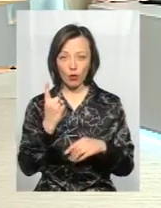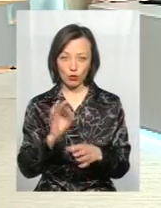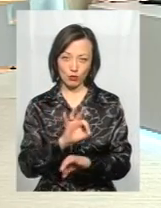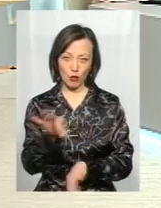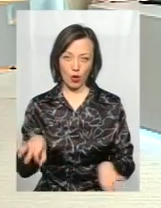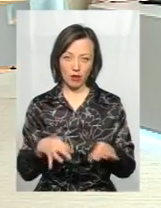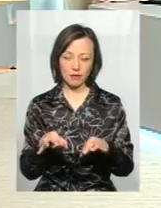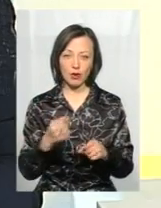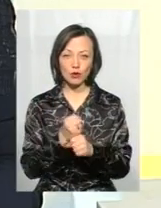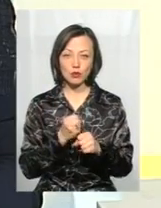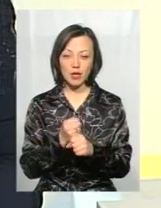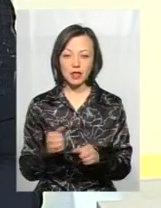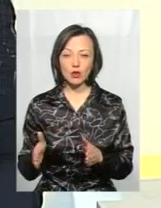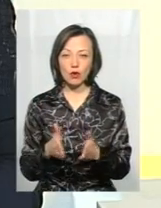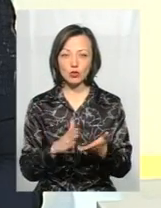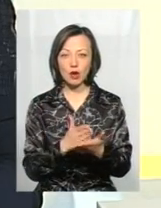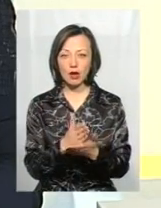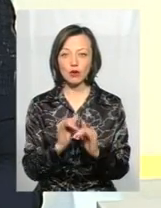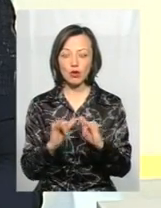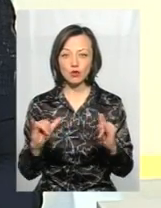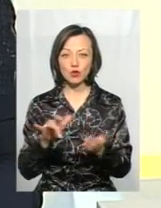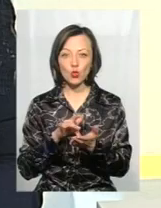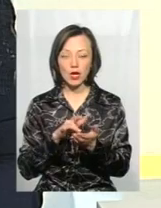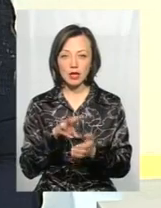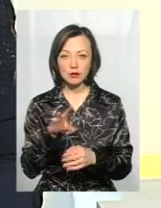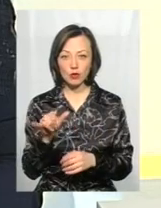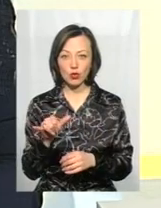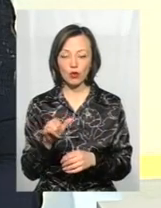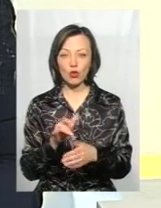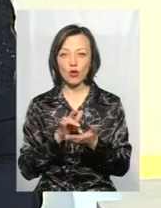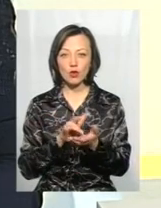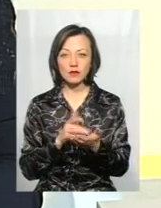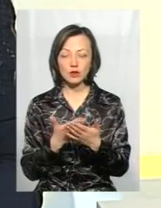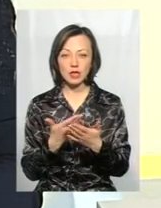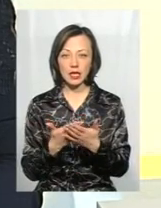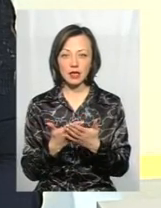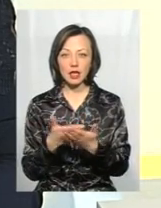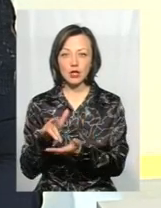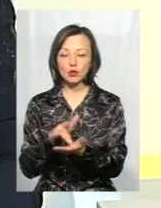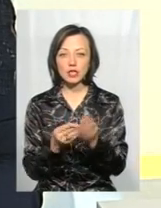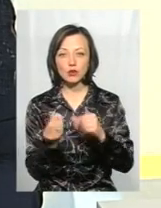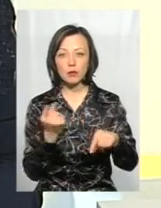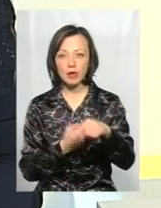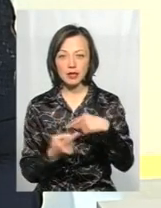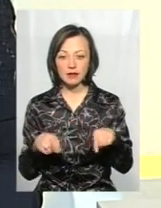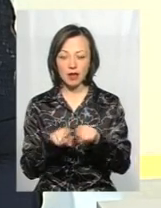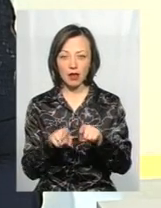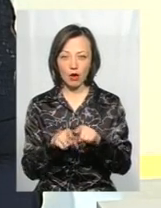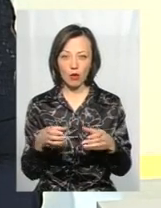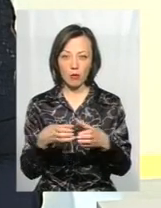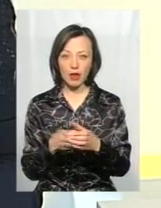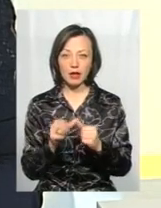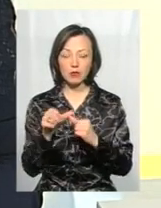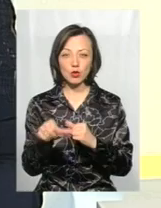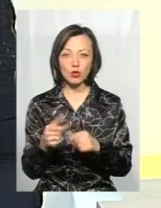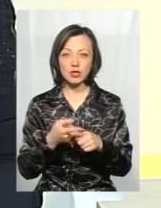проєктів. Тобто, розробити дорожню карту розвитку туризму, розвитку, там, наприклад, туристичного бізнесу в таких-то громадах. Крім